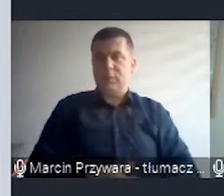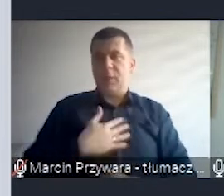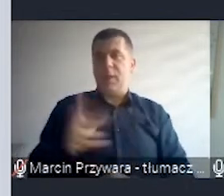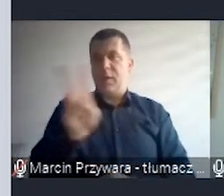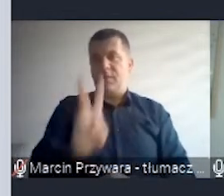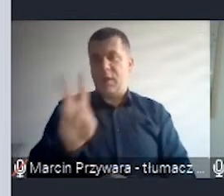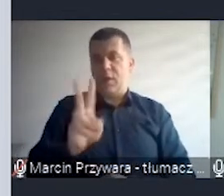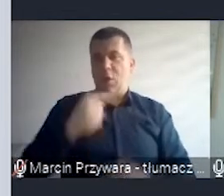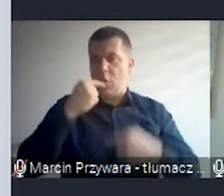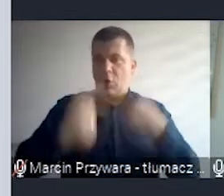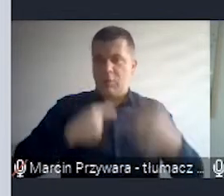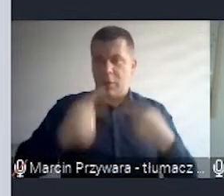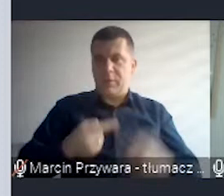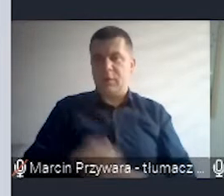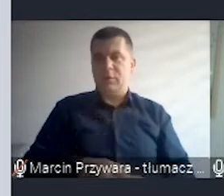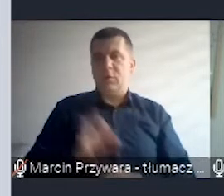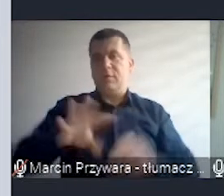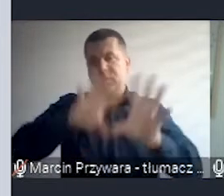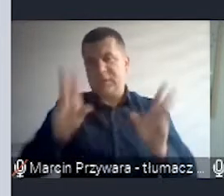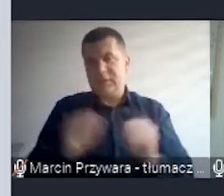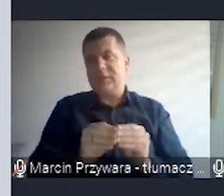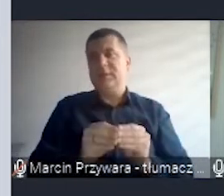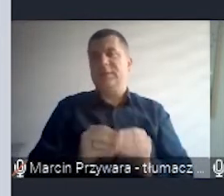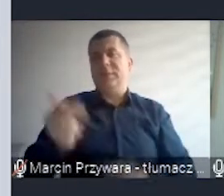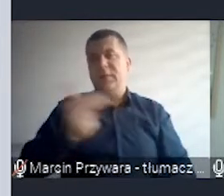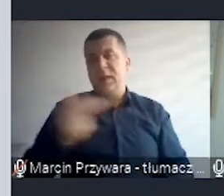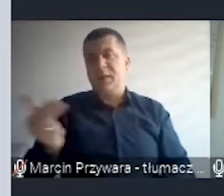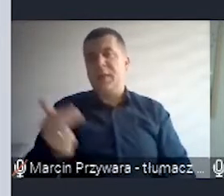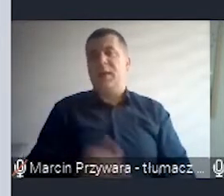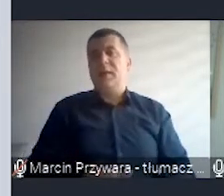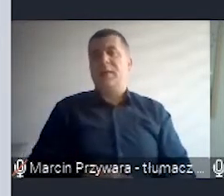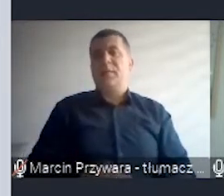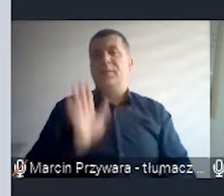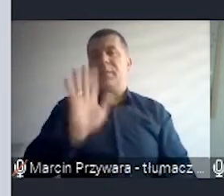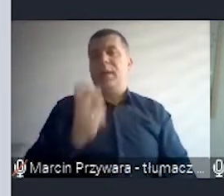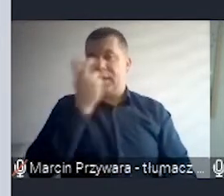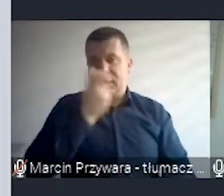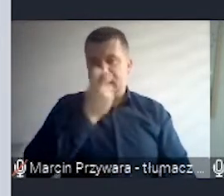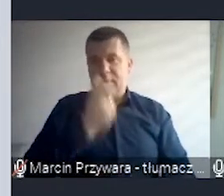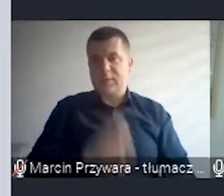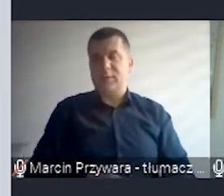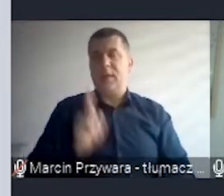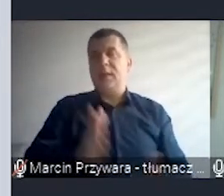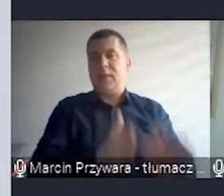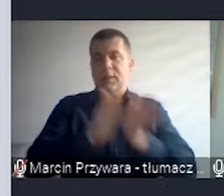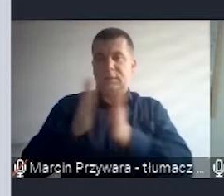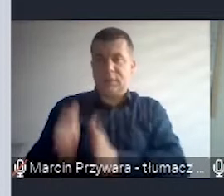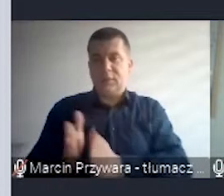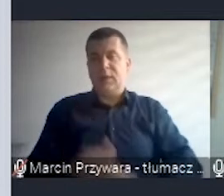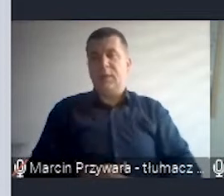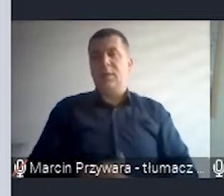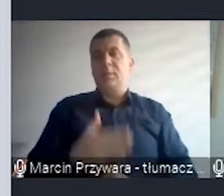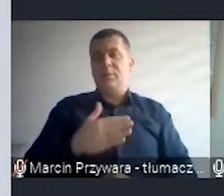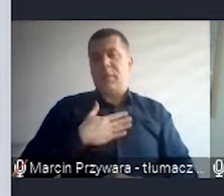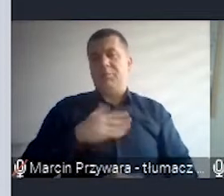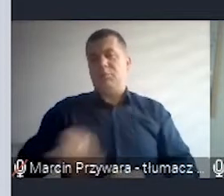godziny, żeby opowiedzieć o tych wszystkich zagadnieniach, które Państwa interesują, a następnie mamy